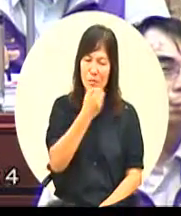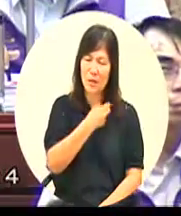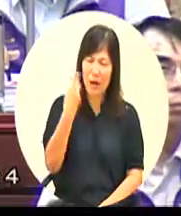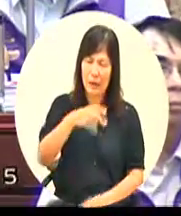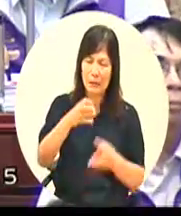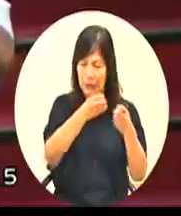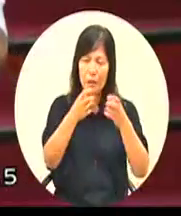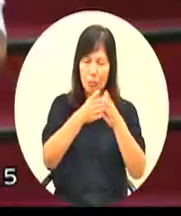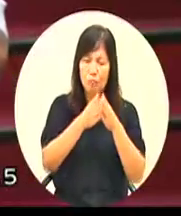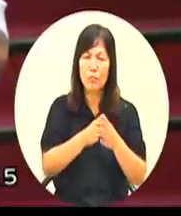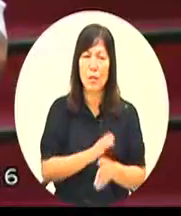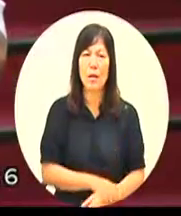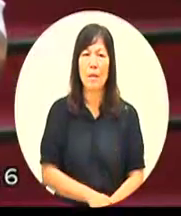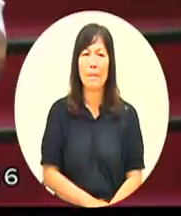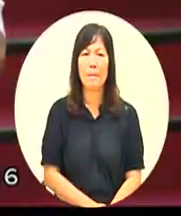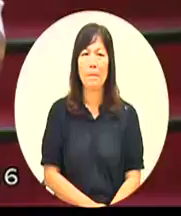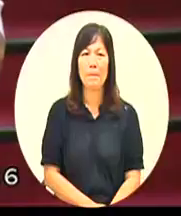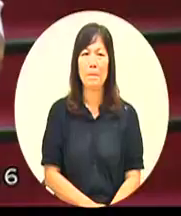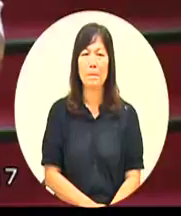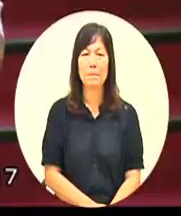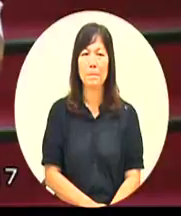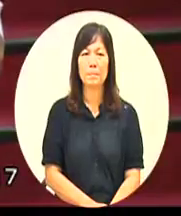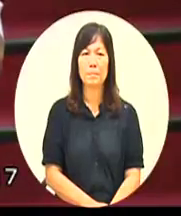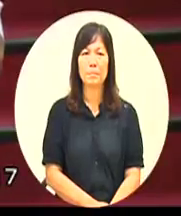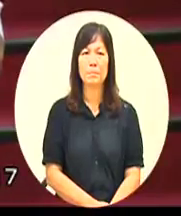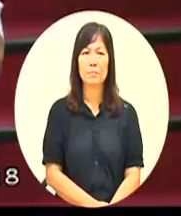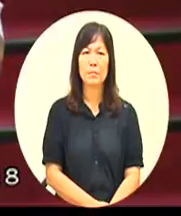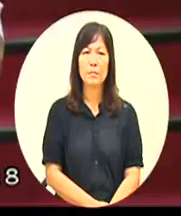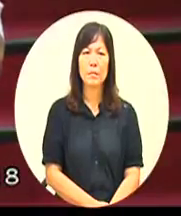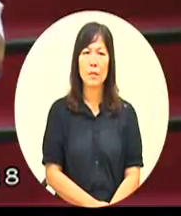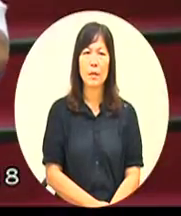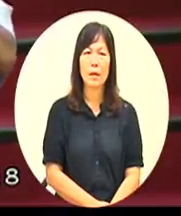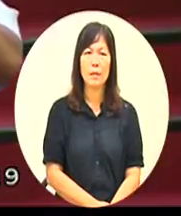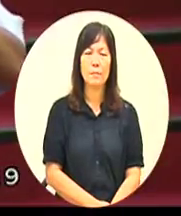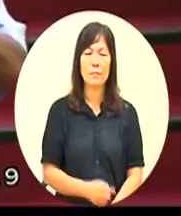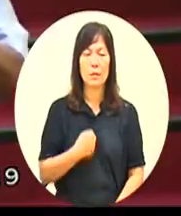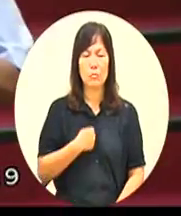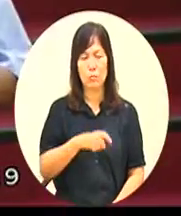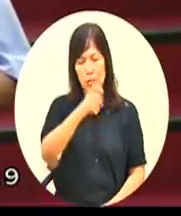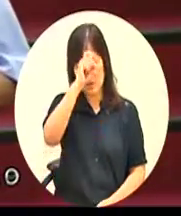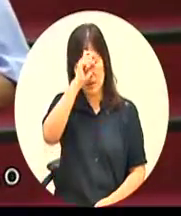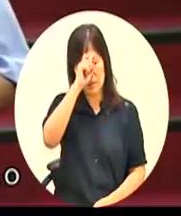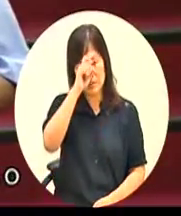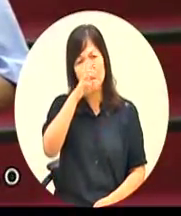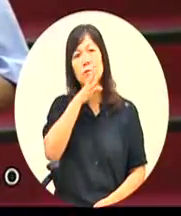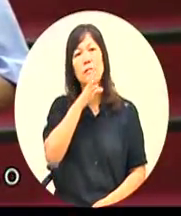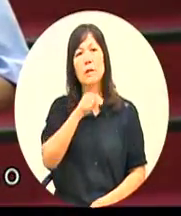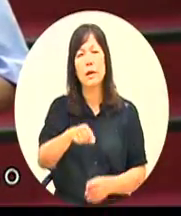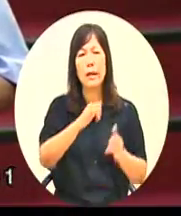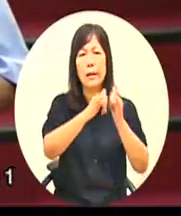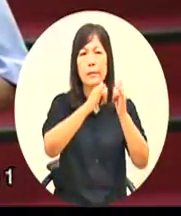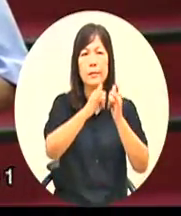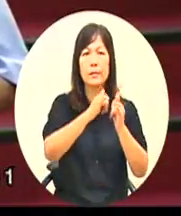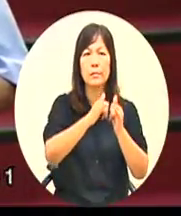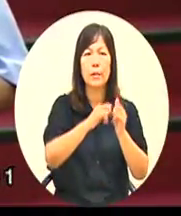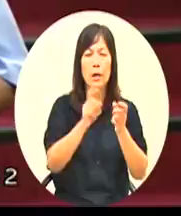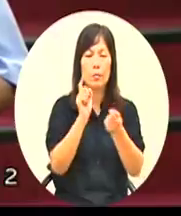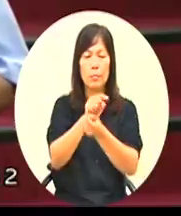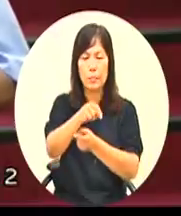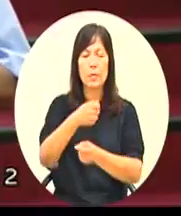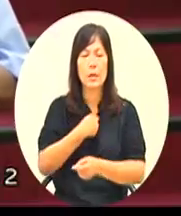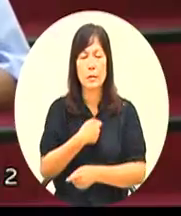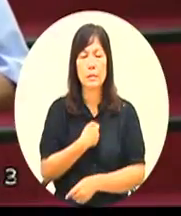坐。所以我希望也让我们这个社会啊，要了解一